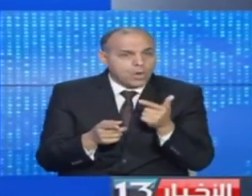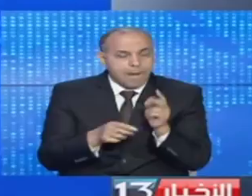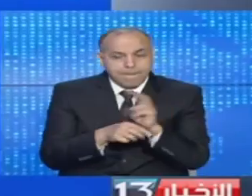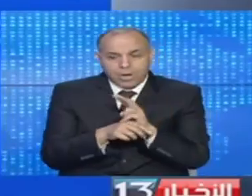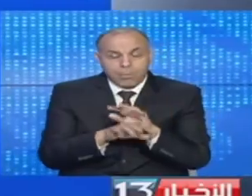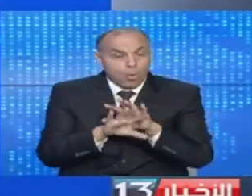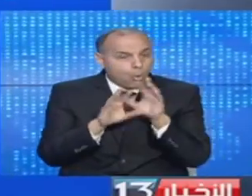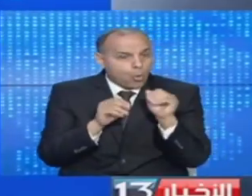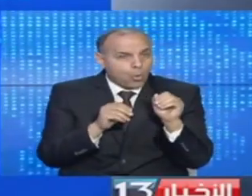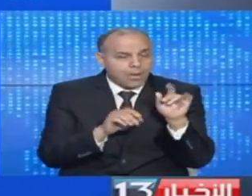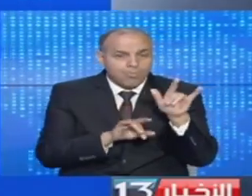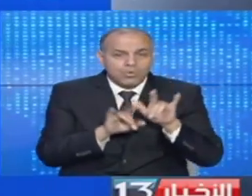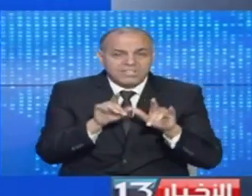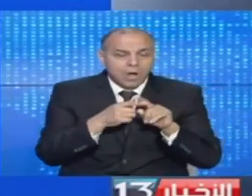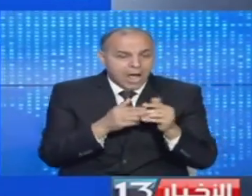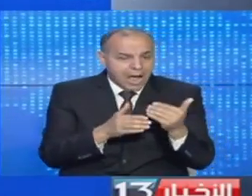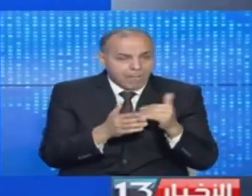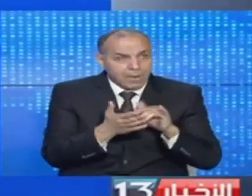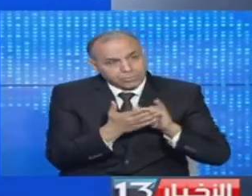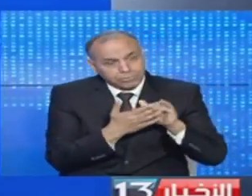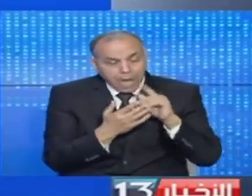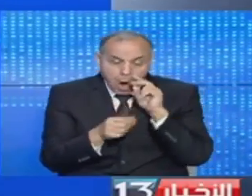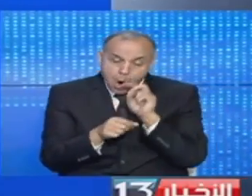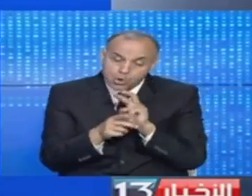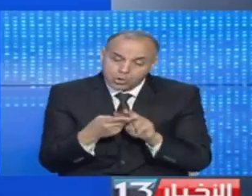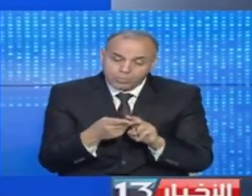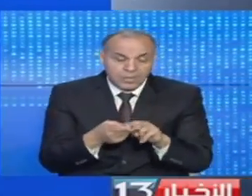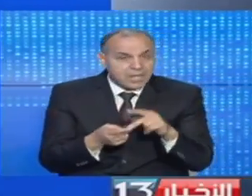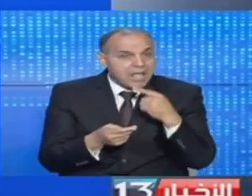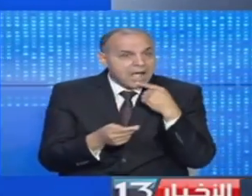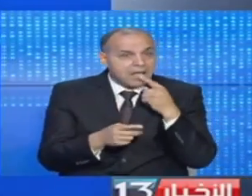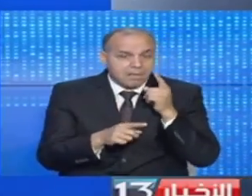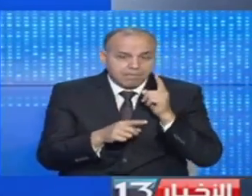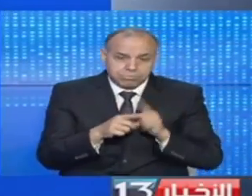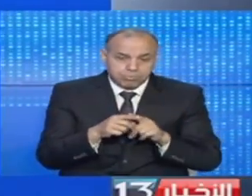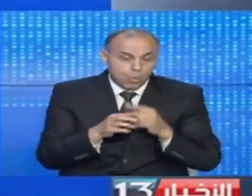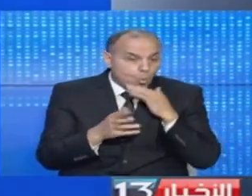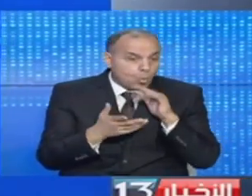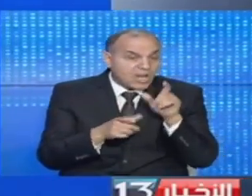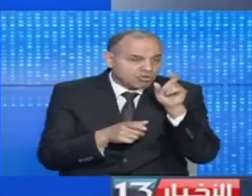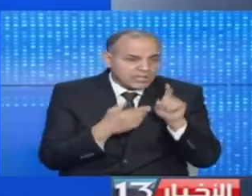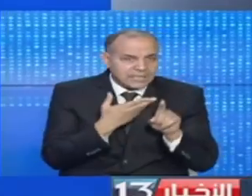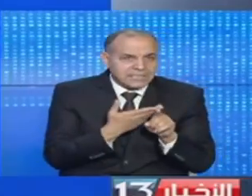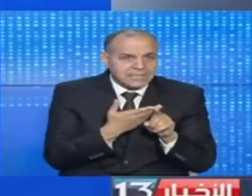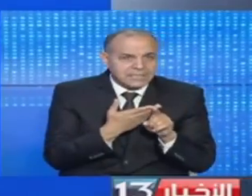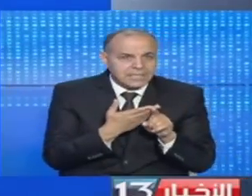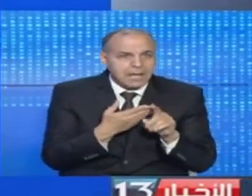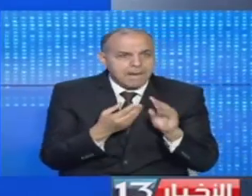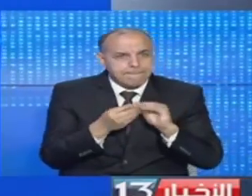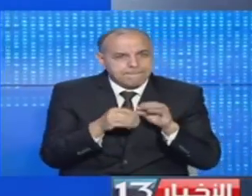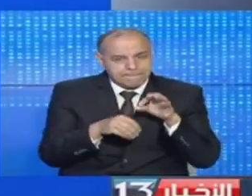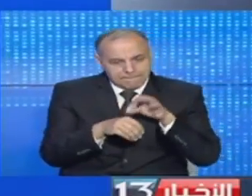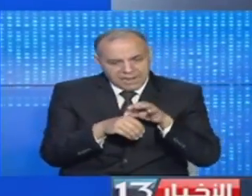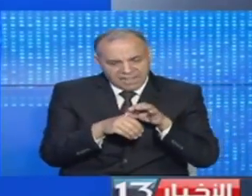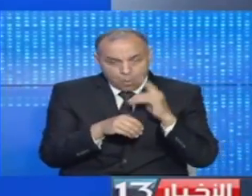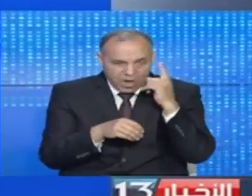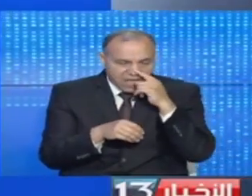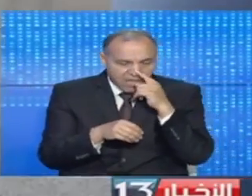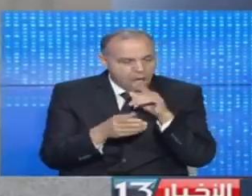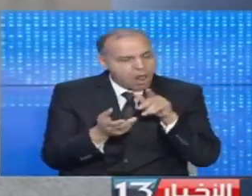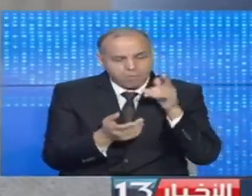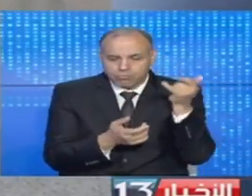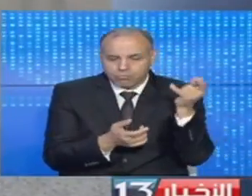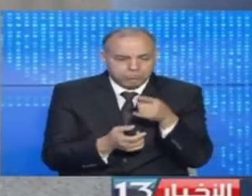جميع المسافرين قبل سفر على ان يتم على كل مسافر يعاني من اعراض